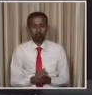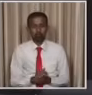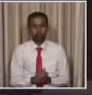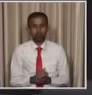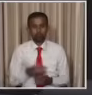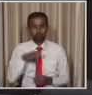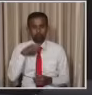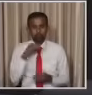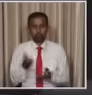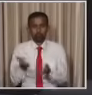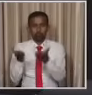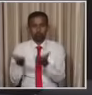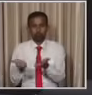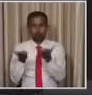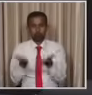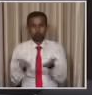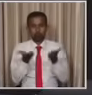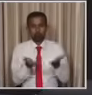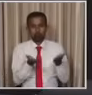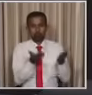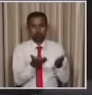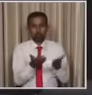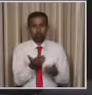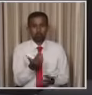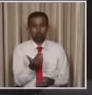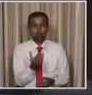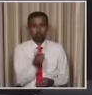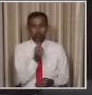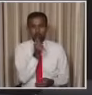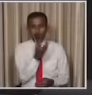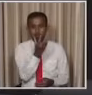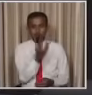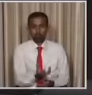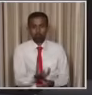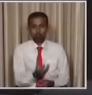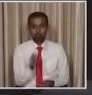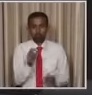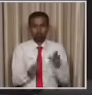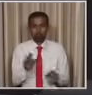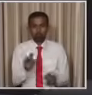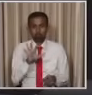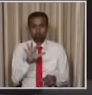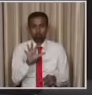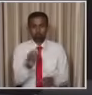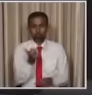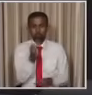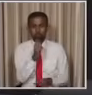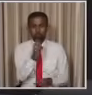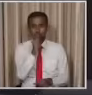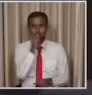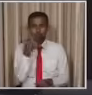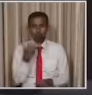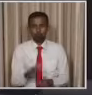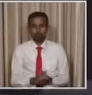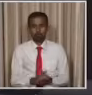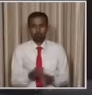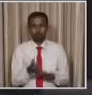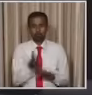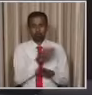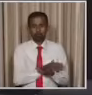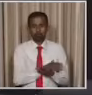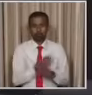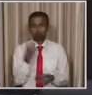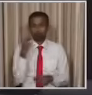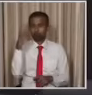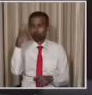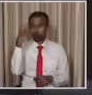මුහුදේ පාවෙලාපු බෝතලයක් 5-6 දෙනෙක් එකතු වෙලා ගැහුවා. ඊට කලින් සෙල්ෆියකුත්